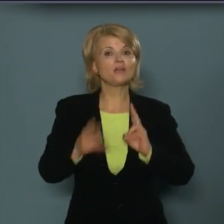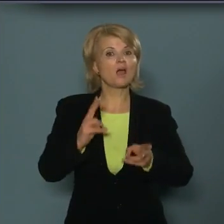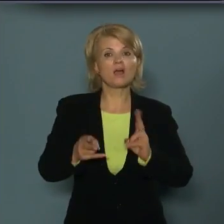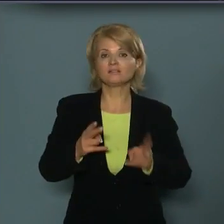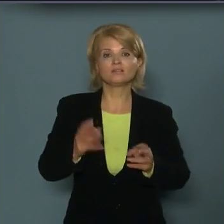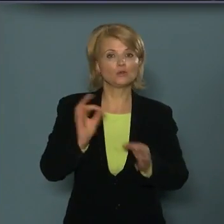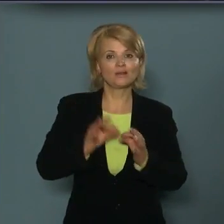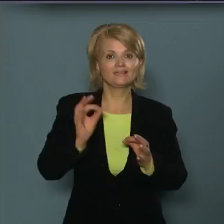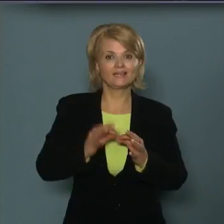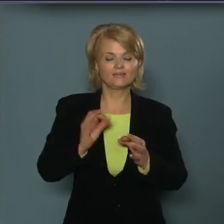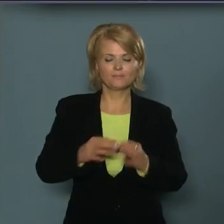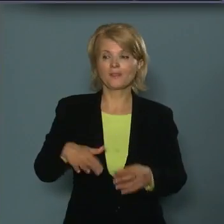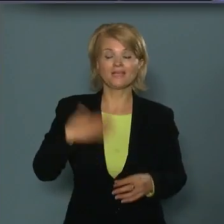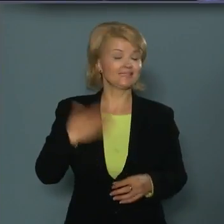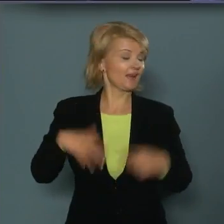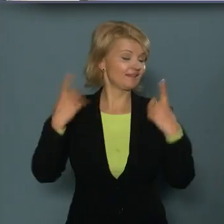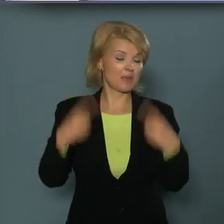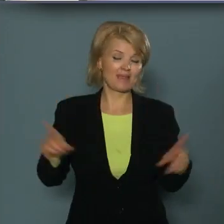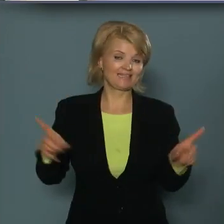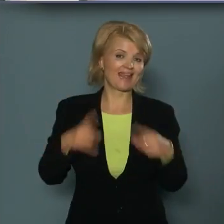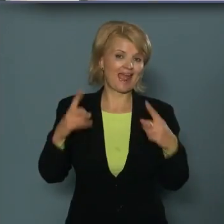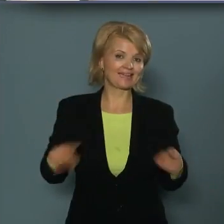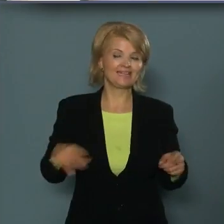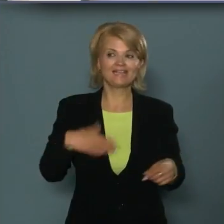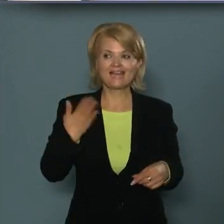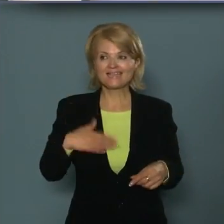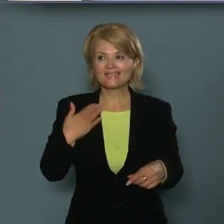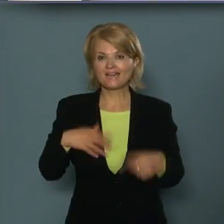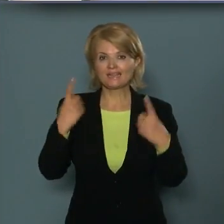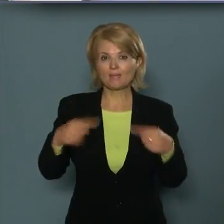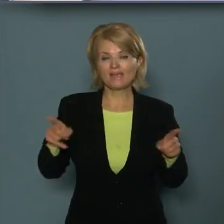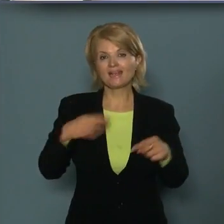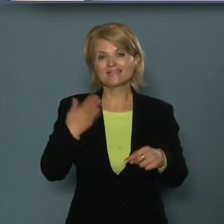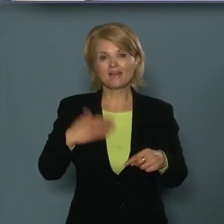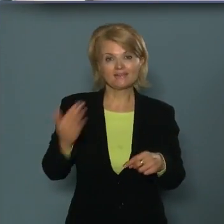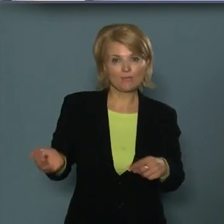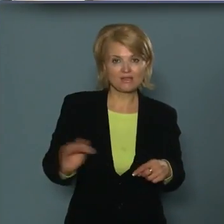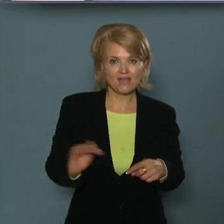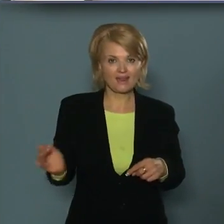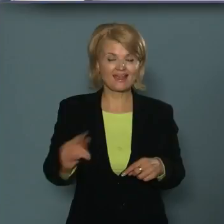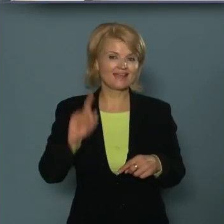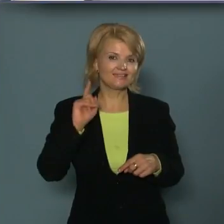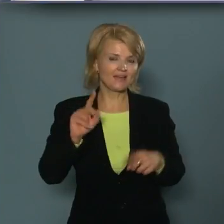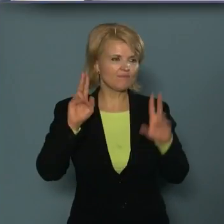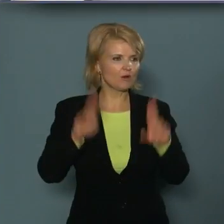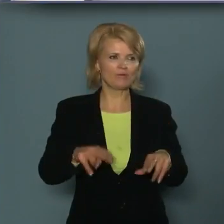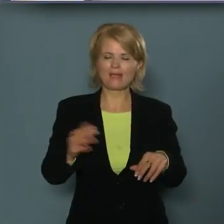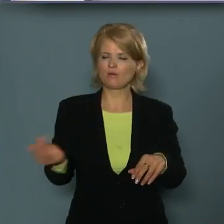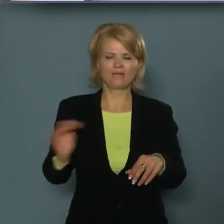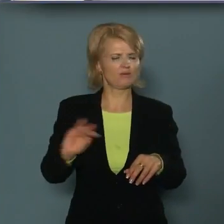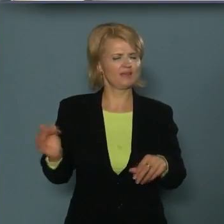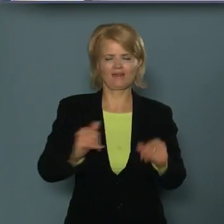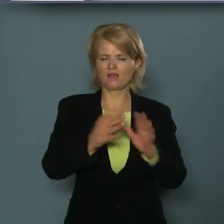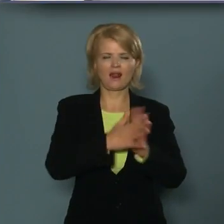az életébe? Hogy szerettem énekelni. Szerettem énekelni is, meg szerettem a gyerekeket is, de igazából nem a